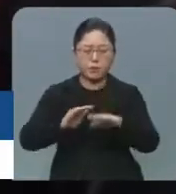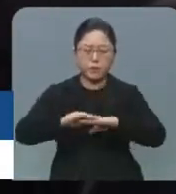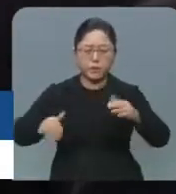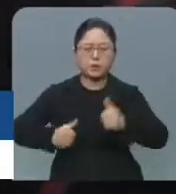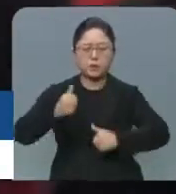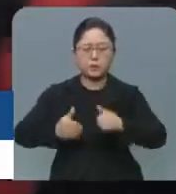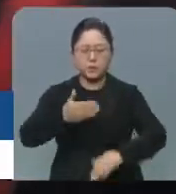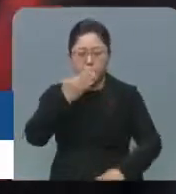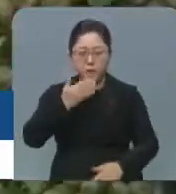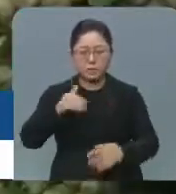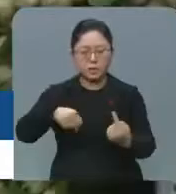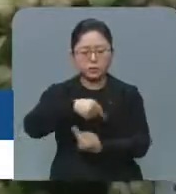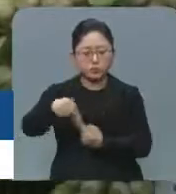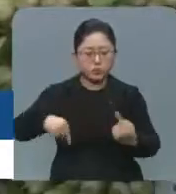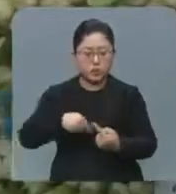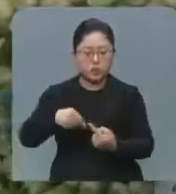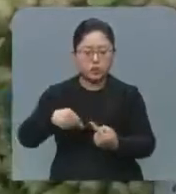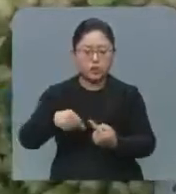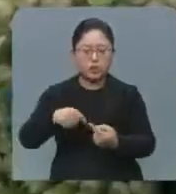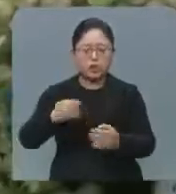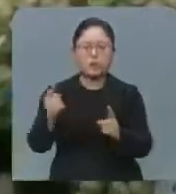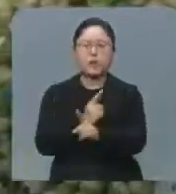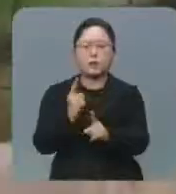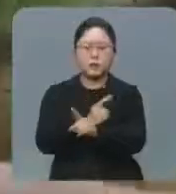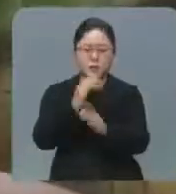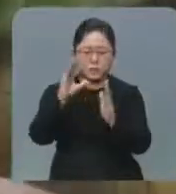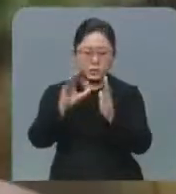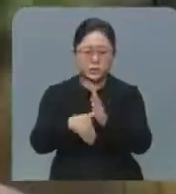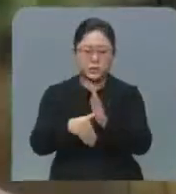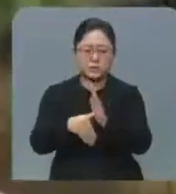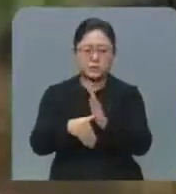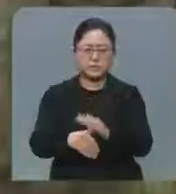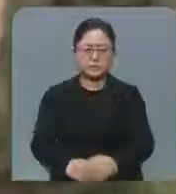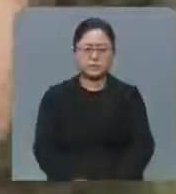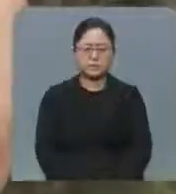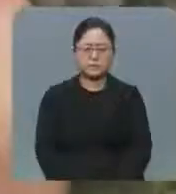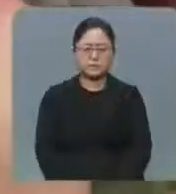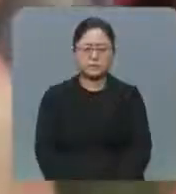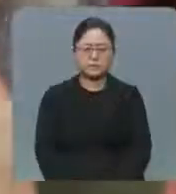이루어지도록 시장 운영 체제를 혁신해야 합니다. KBS 뉴스 윤주성입니다.